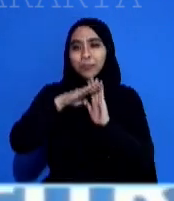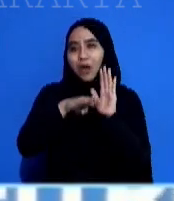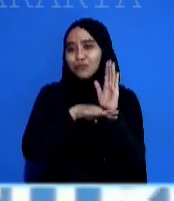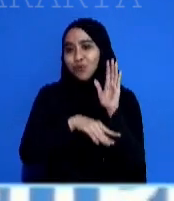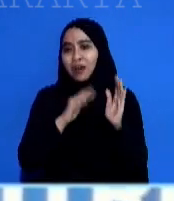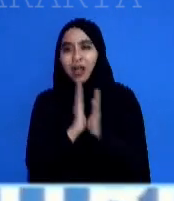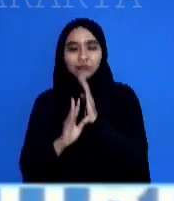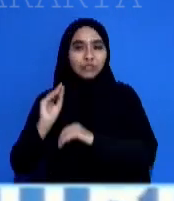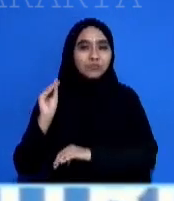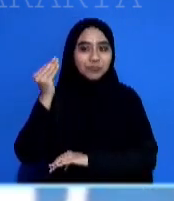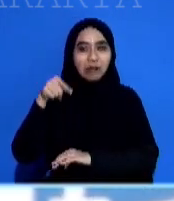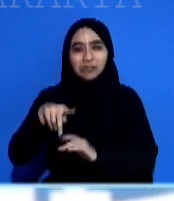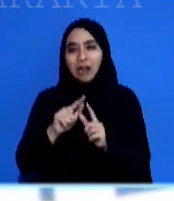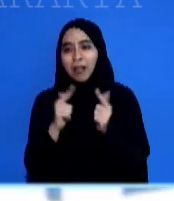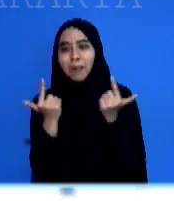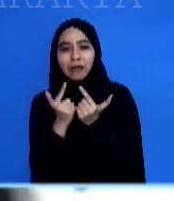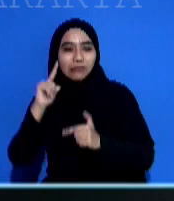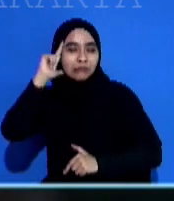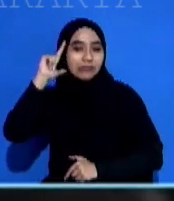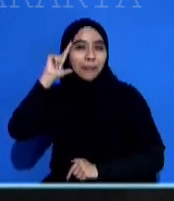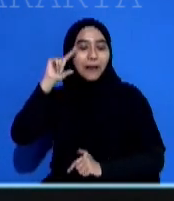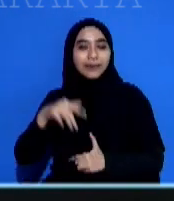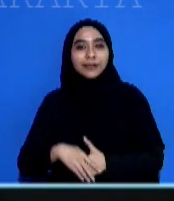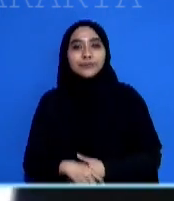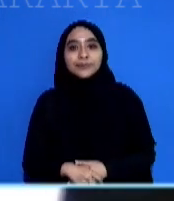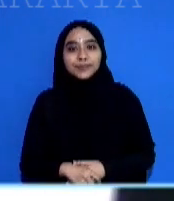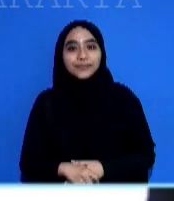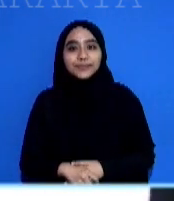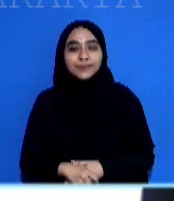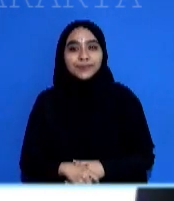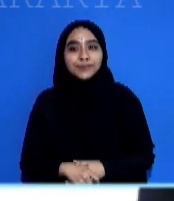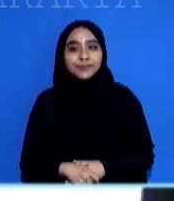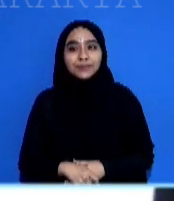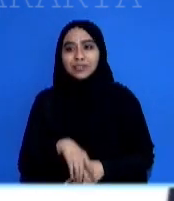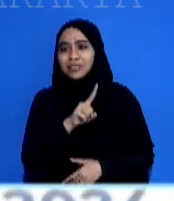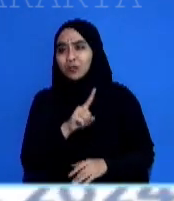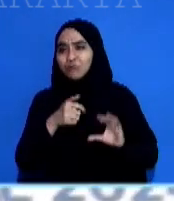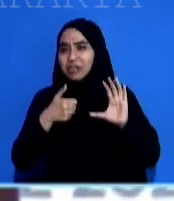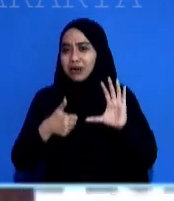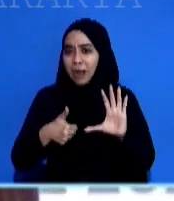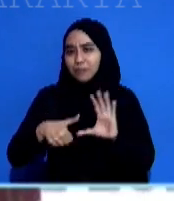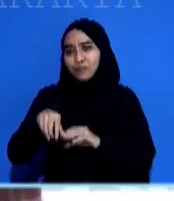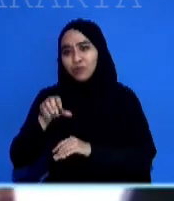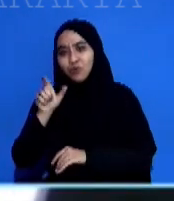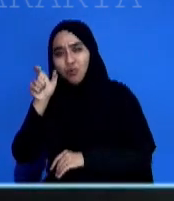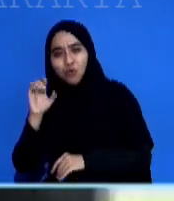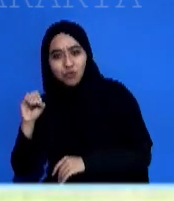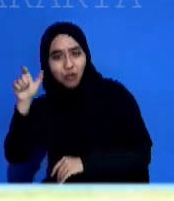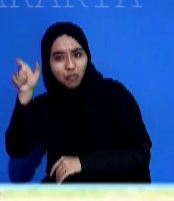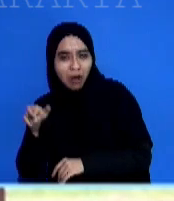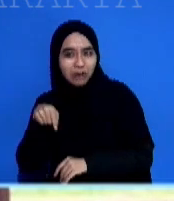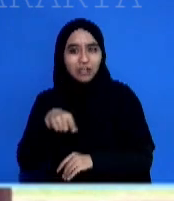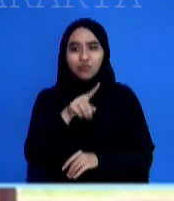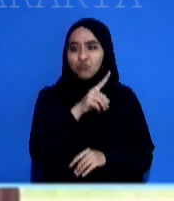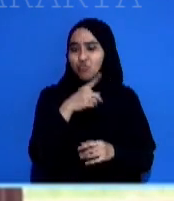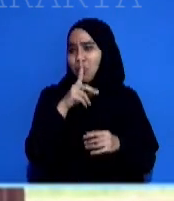Pemasyarakatan Lapas kelas 2 Sleman secara berurutan dengan rincian 168 Nara pidana dengan dua orang diantaranya